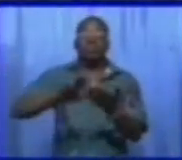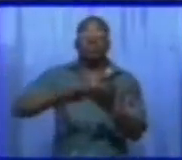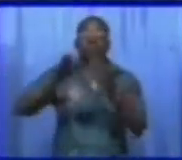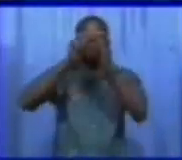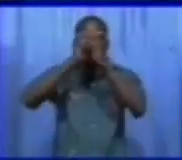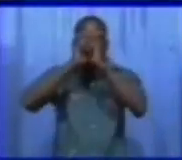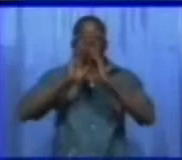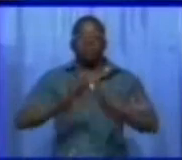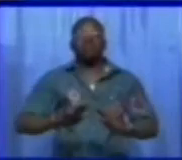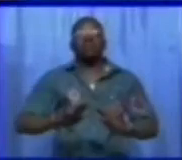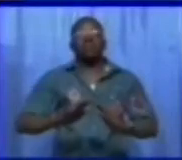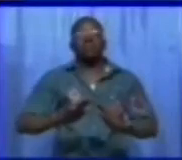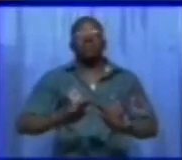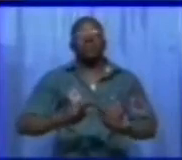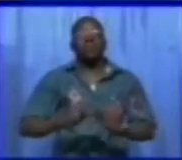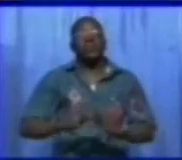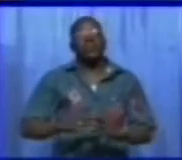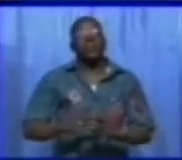paix.